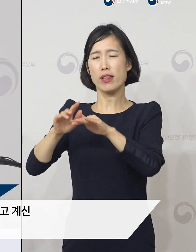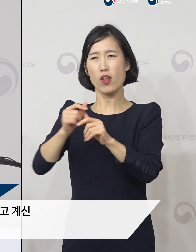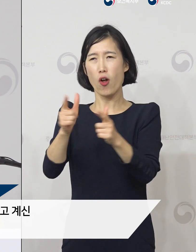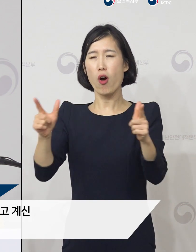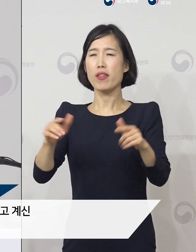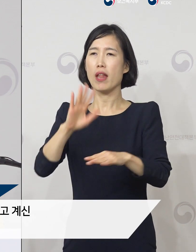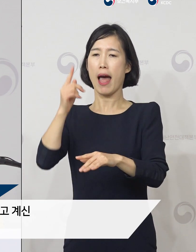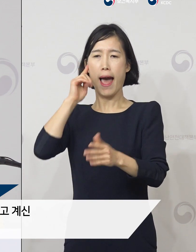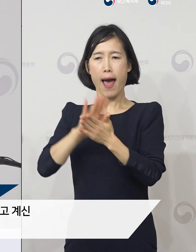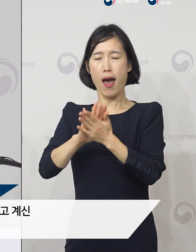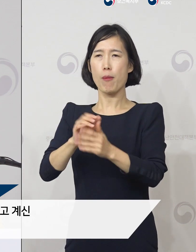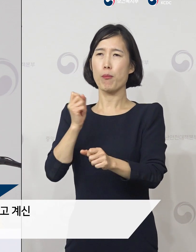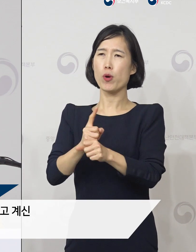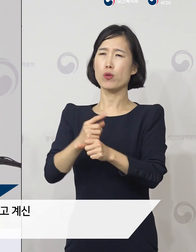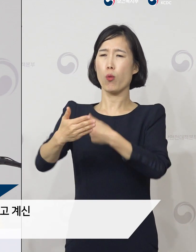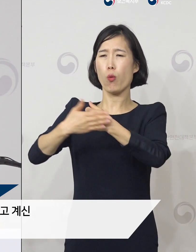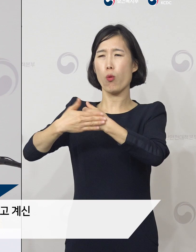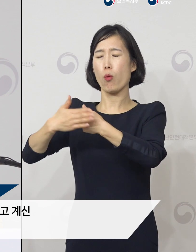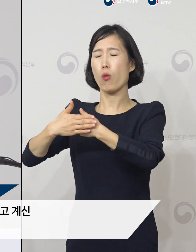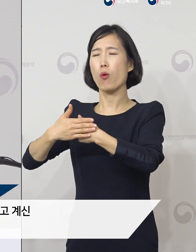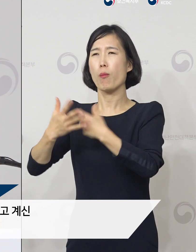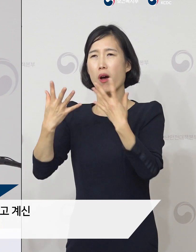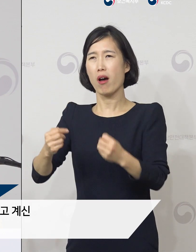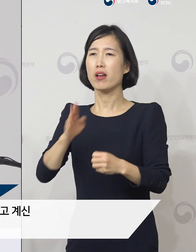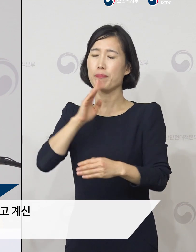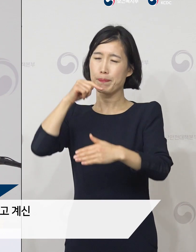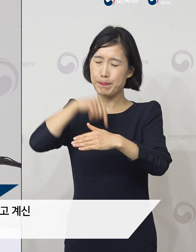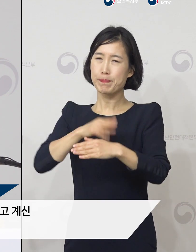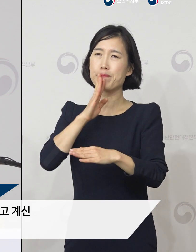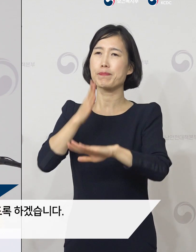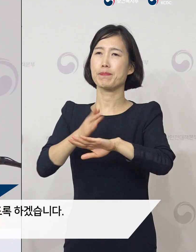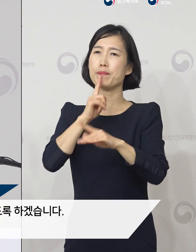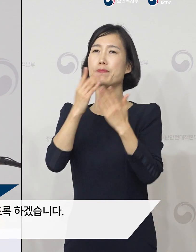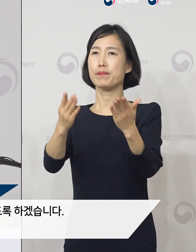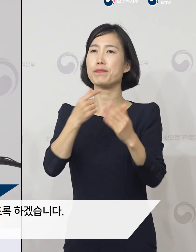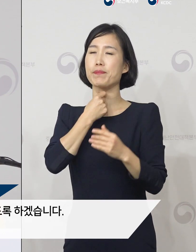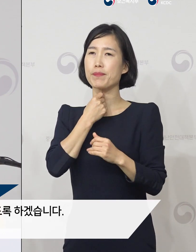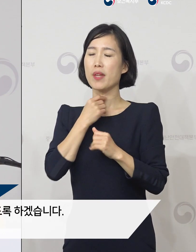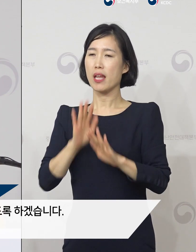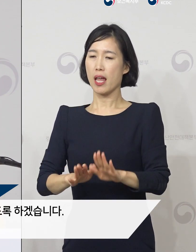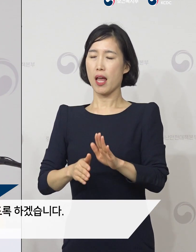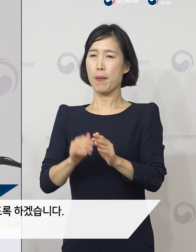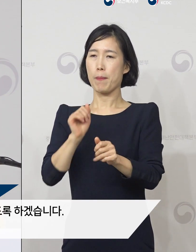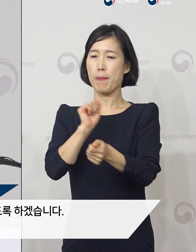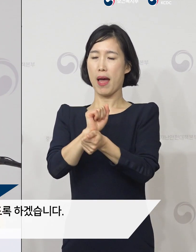계신 여러 가지의 헌신에 깊이 감사드립니다. 저희